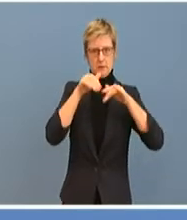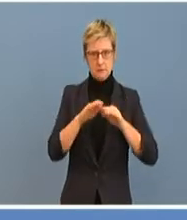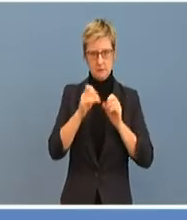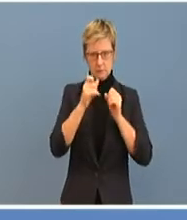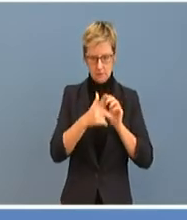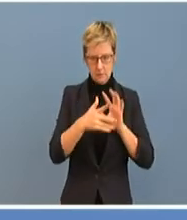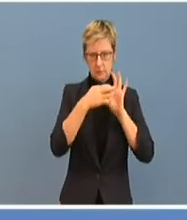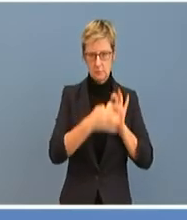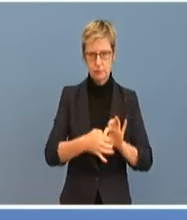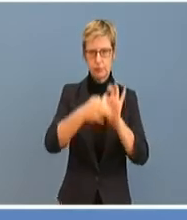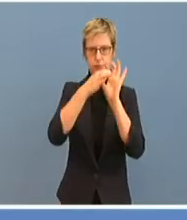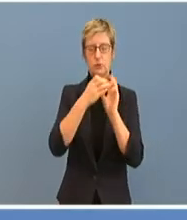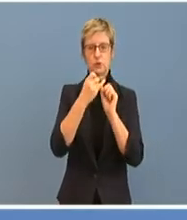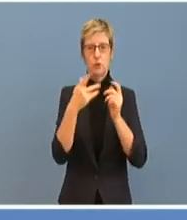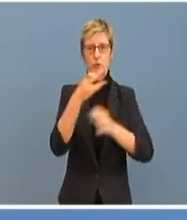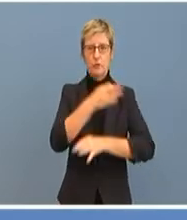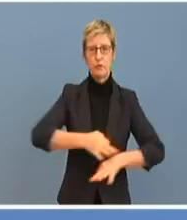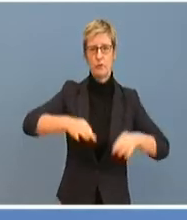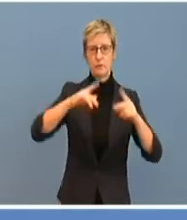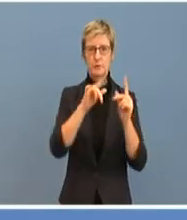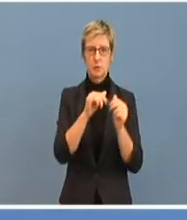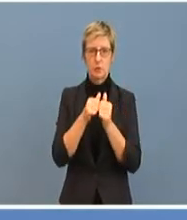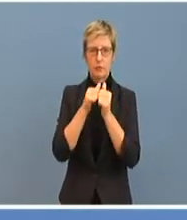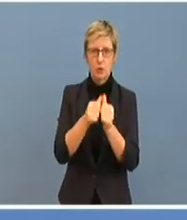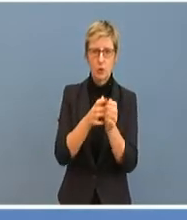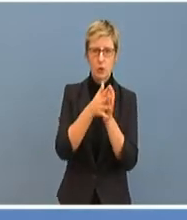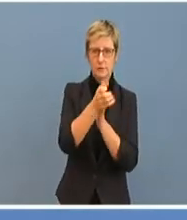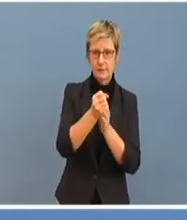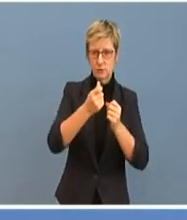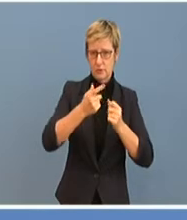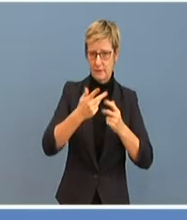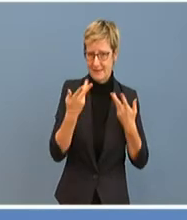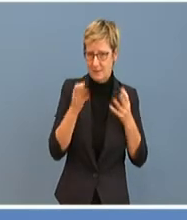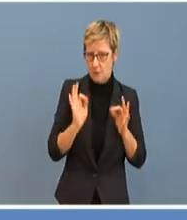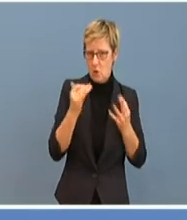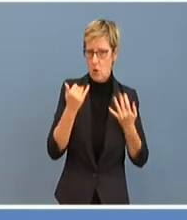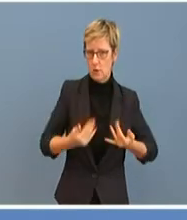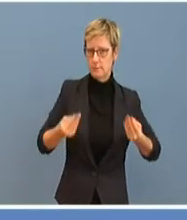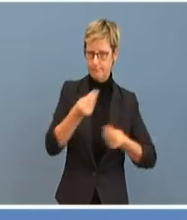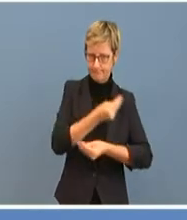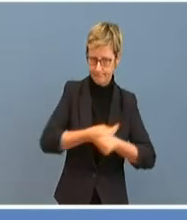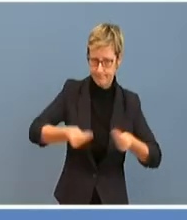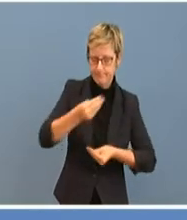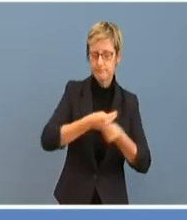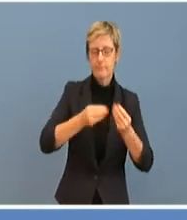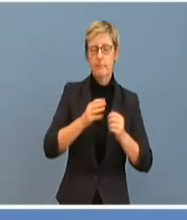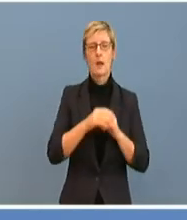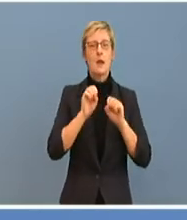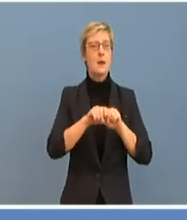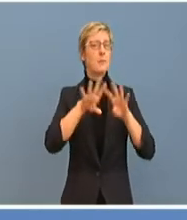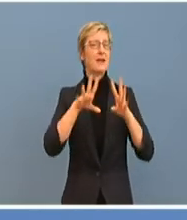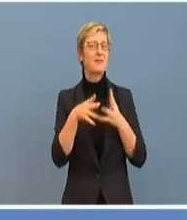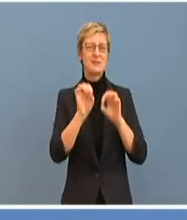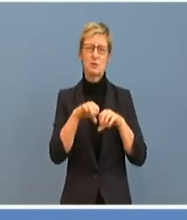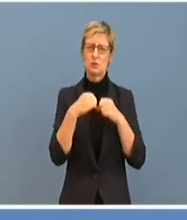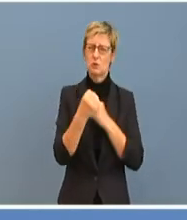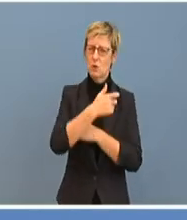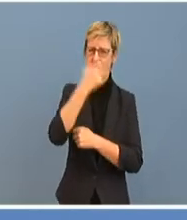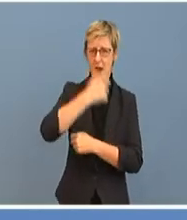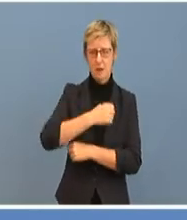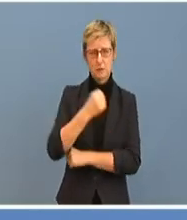was das für die kommenden Monate bedeutet. Die Pandemielage ist ernst, weil wir nahezu überall